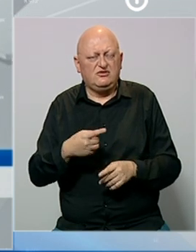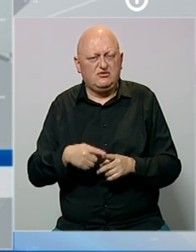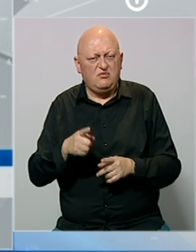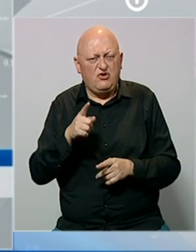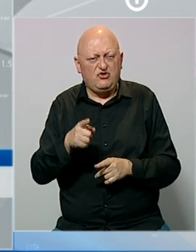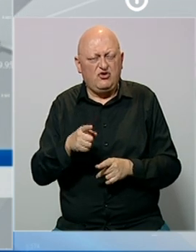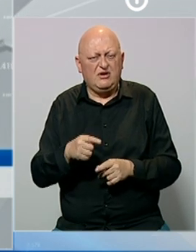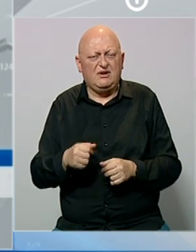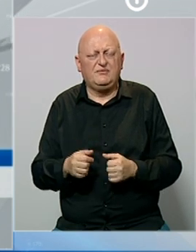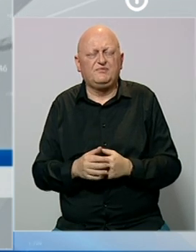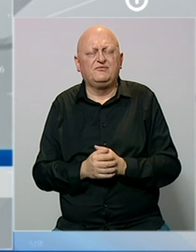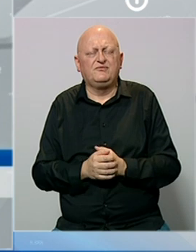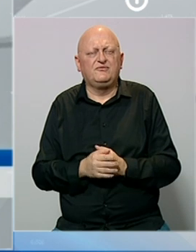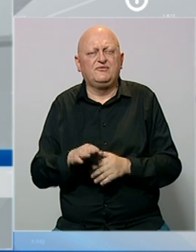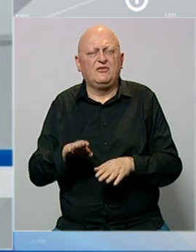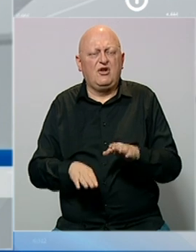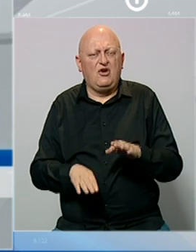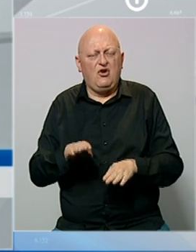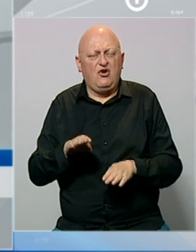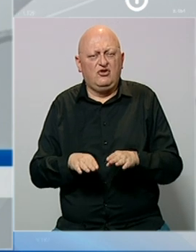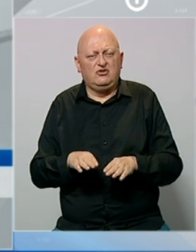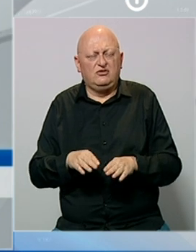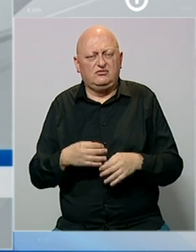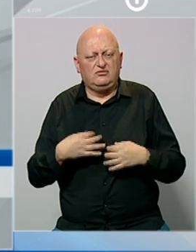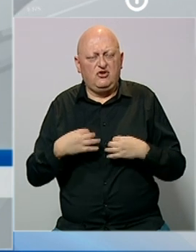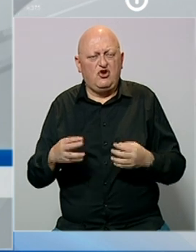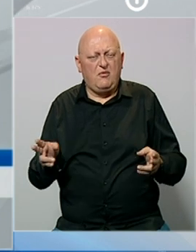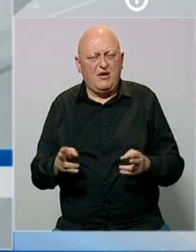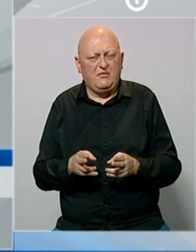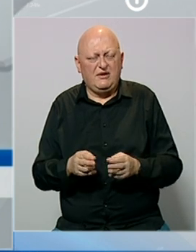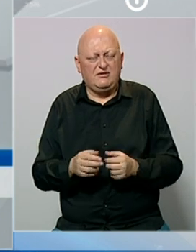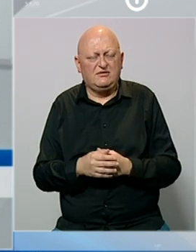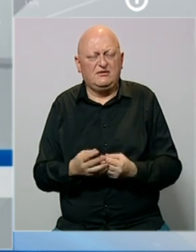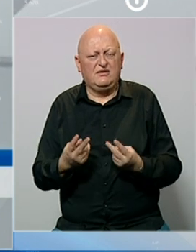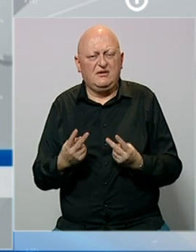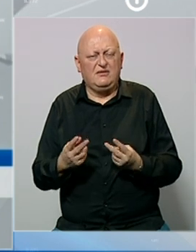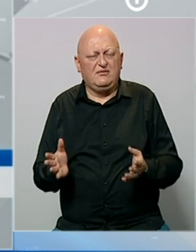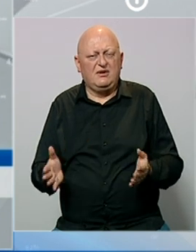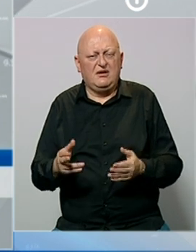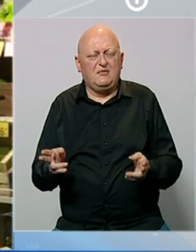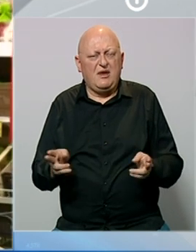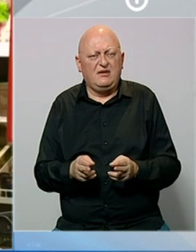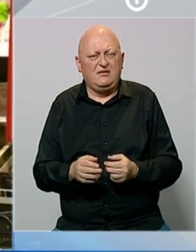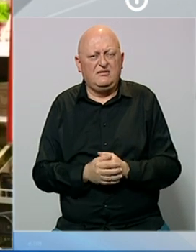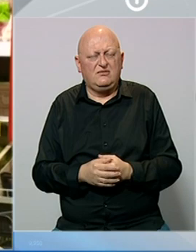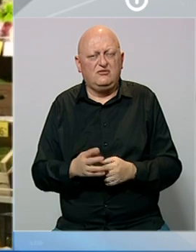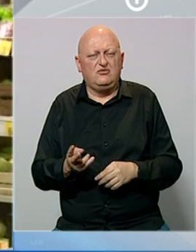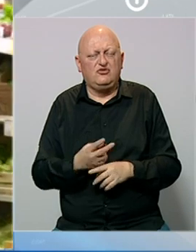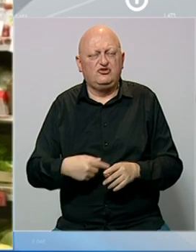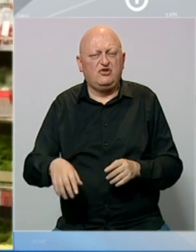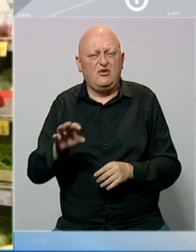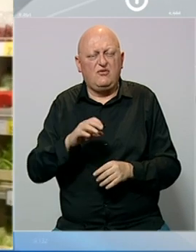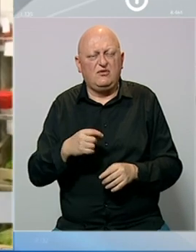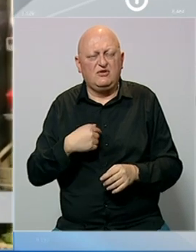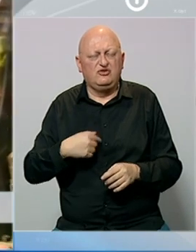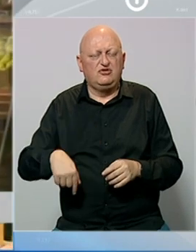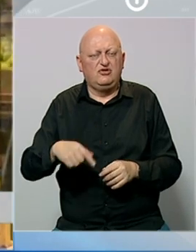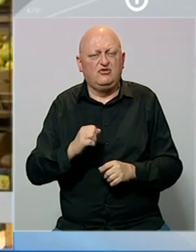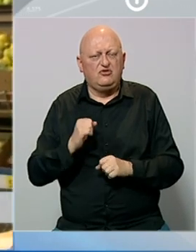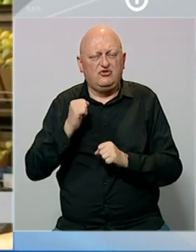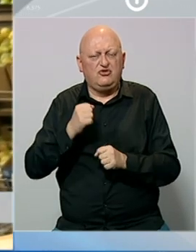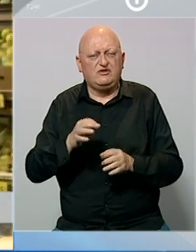je količina roba manja i vrijednost tog paketa manja. Dok zemlje u Europi i našem okruženju